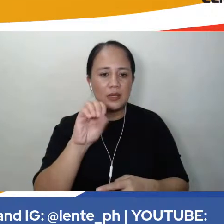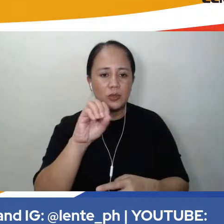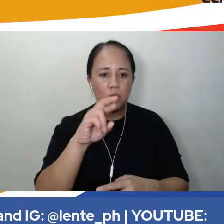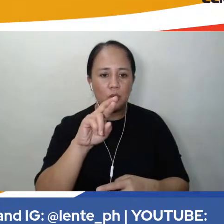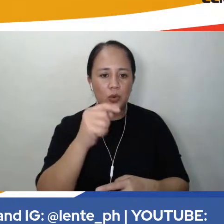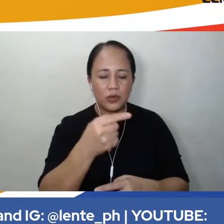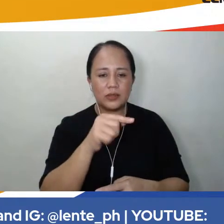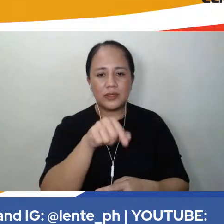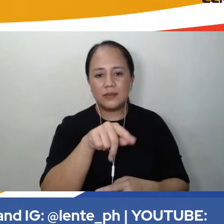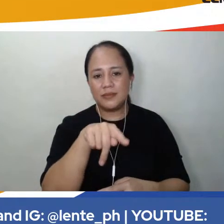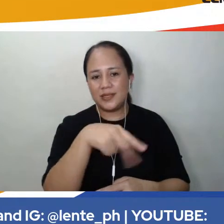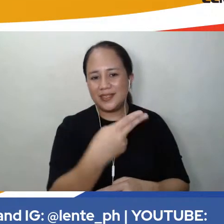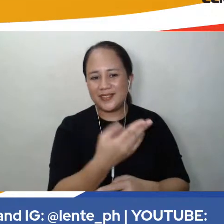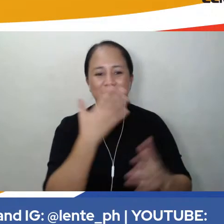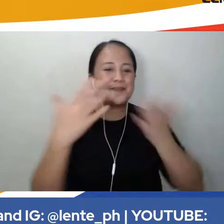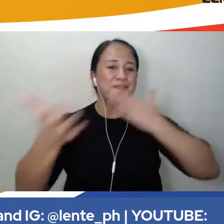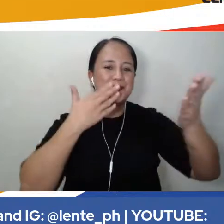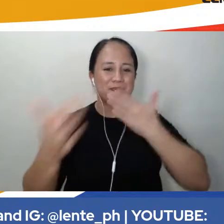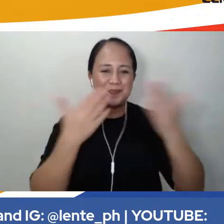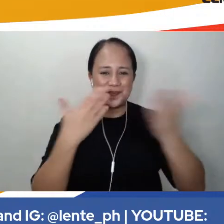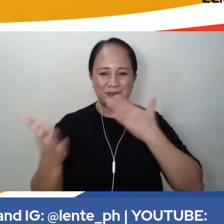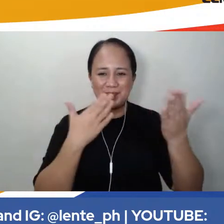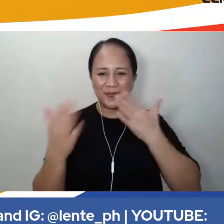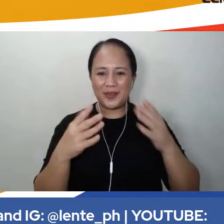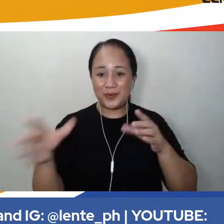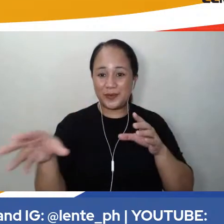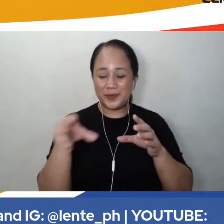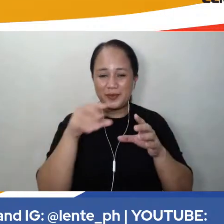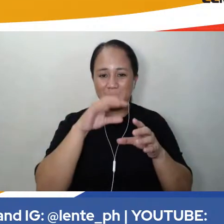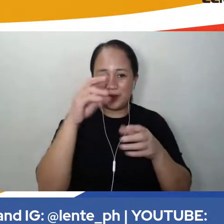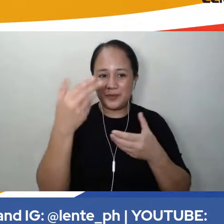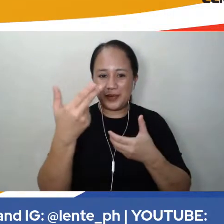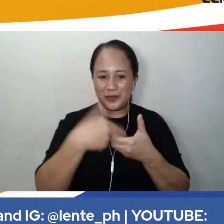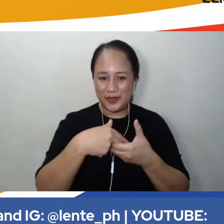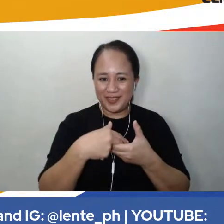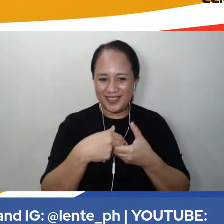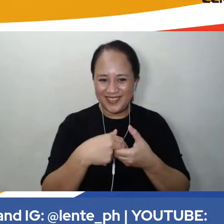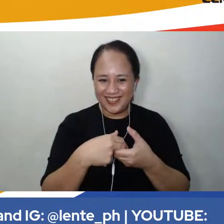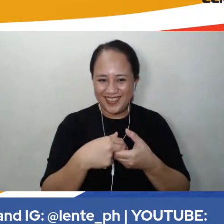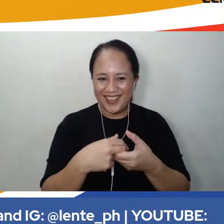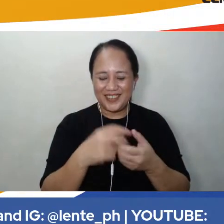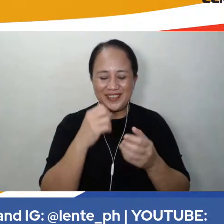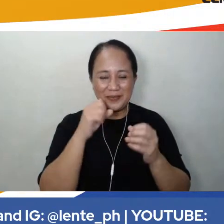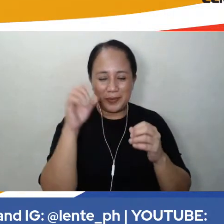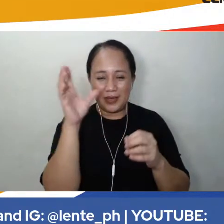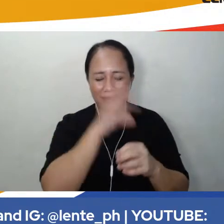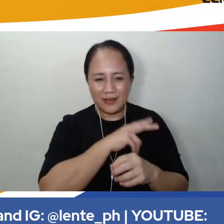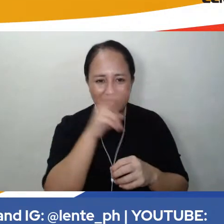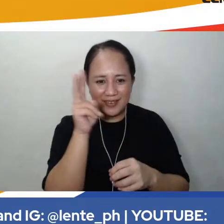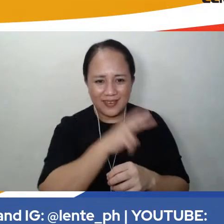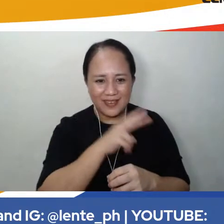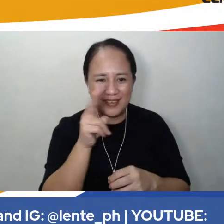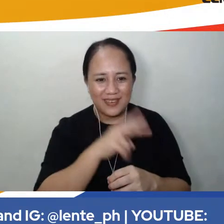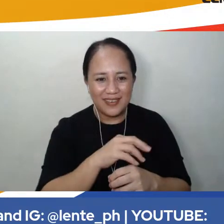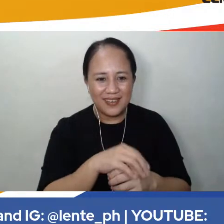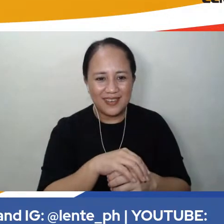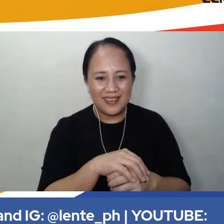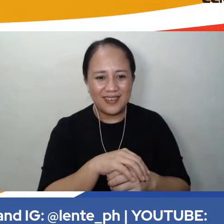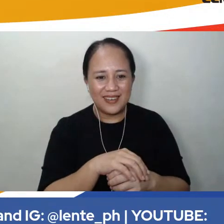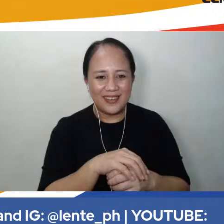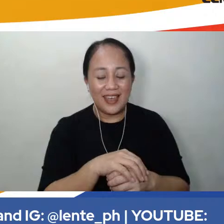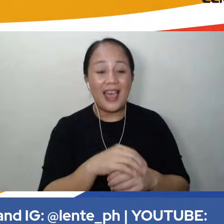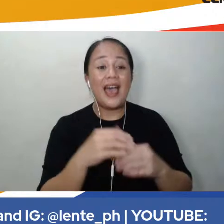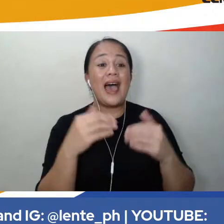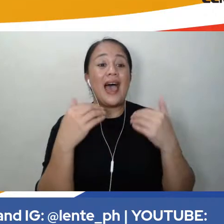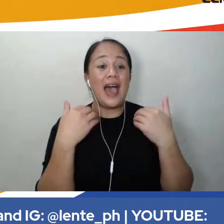lente.org.ph. Ayan. Maraming salamat po sa pagsali sa amin. Pagsali. Nawala tuloy ako. Meron po tayo